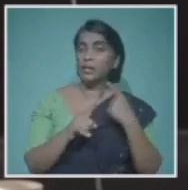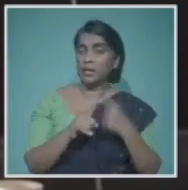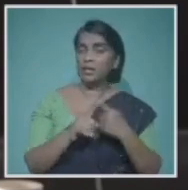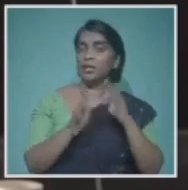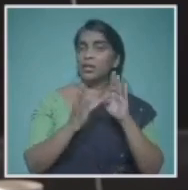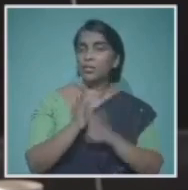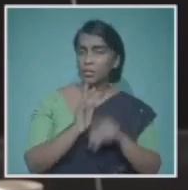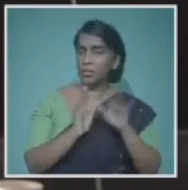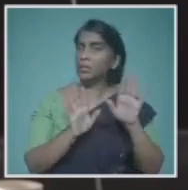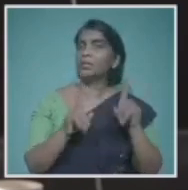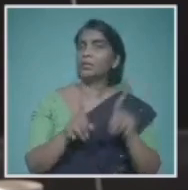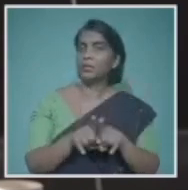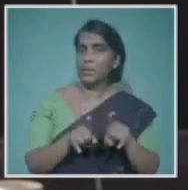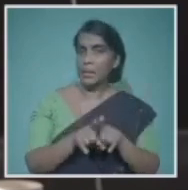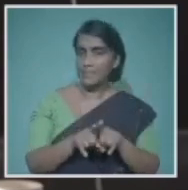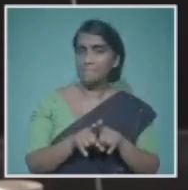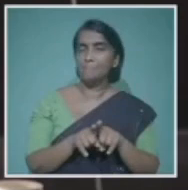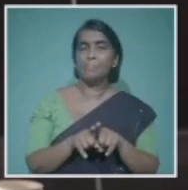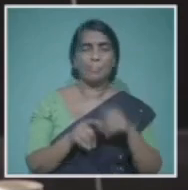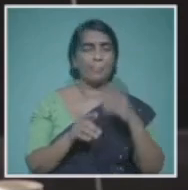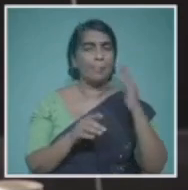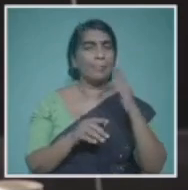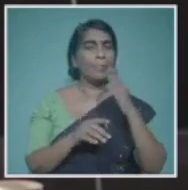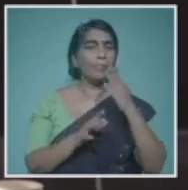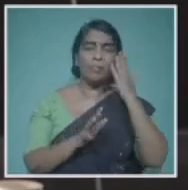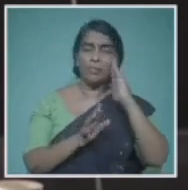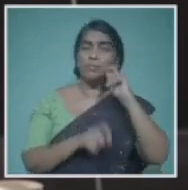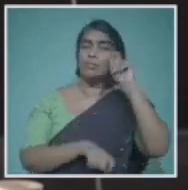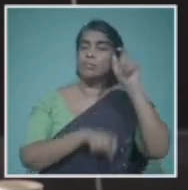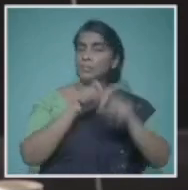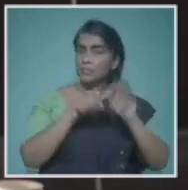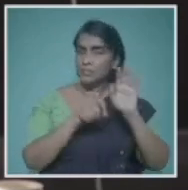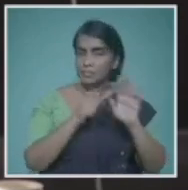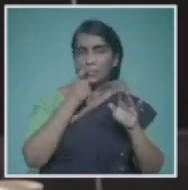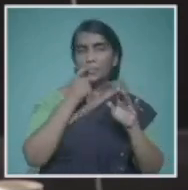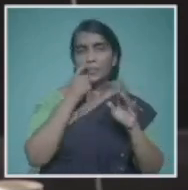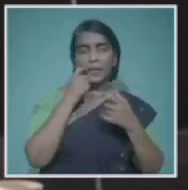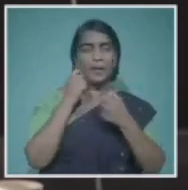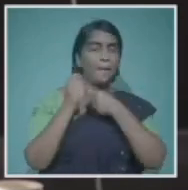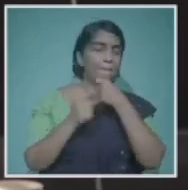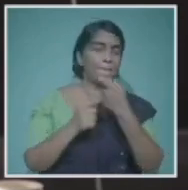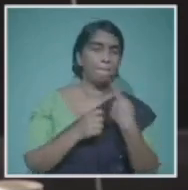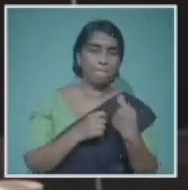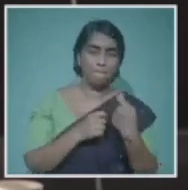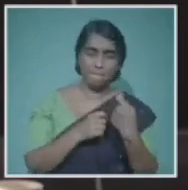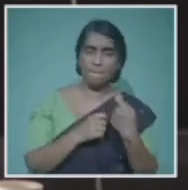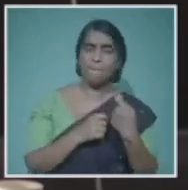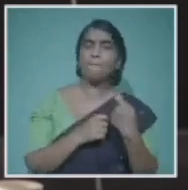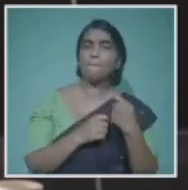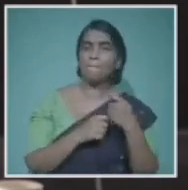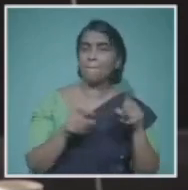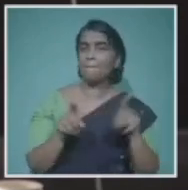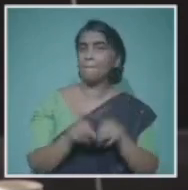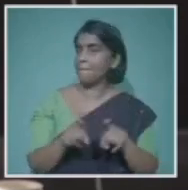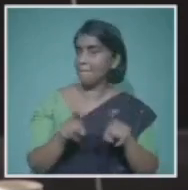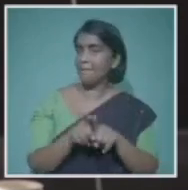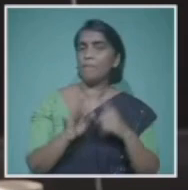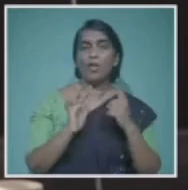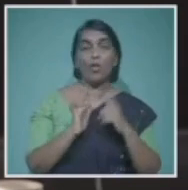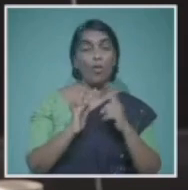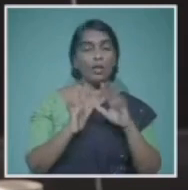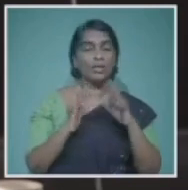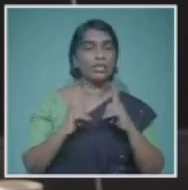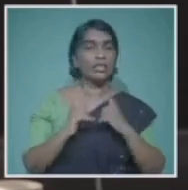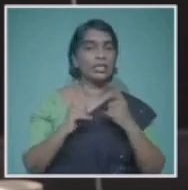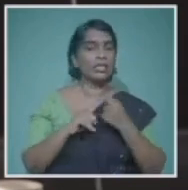කර. දැන් හැබැයි සාමාන්‍ය පුද්ගලයෝ ඉන්නවා පෙන්ෂන් එකෙන් මේ පෙන්ෂන් එක හැටියට ඒ පොලියෙන් ජීවත්